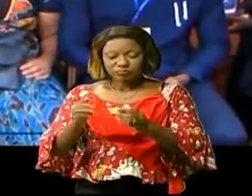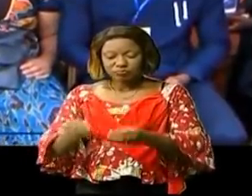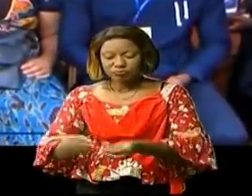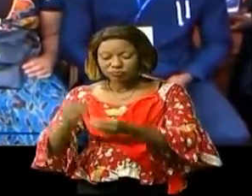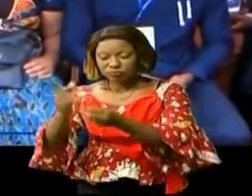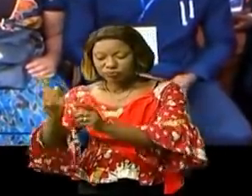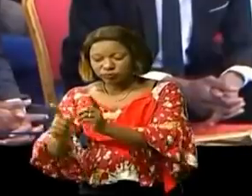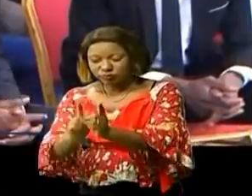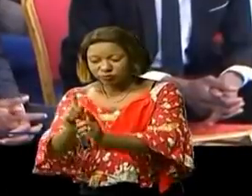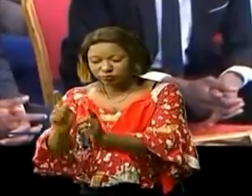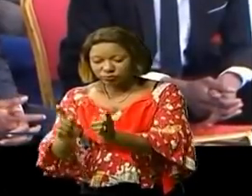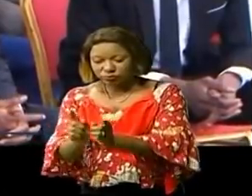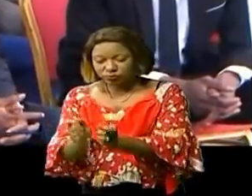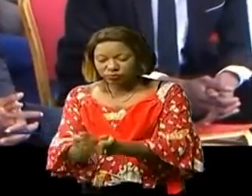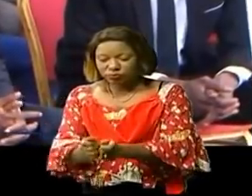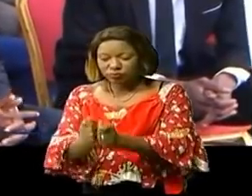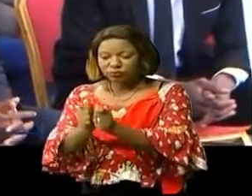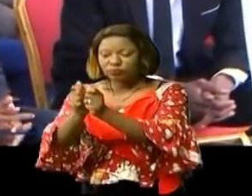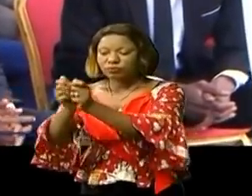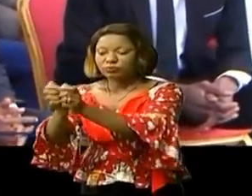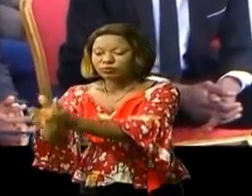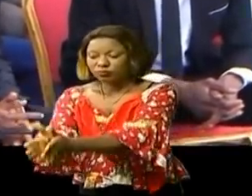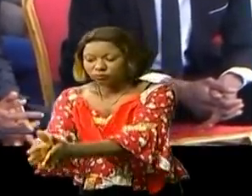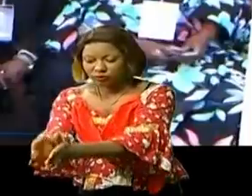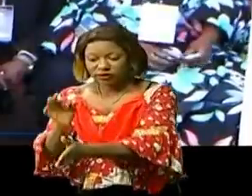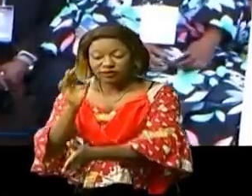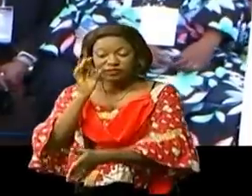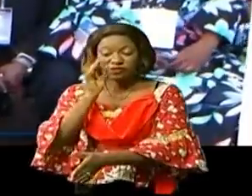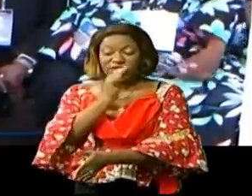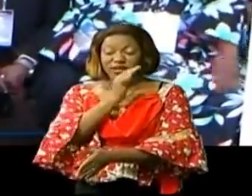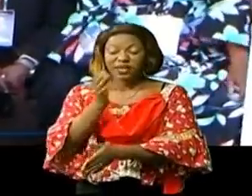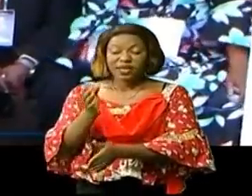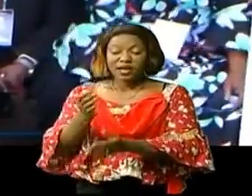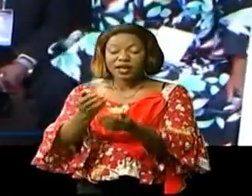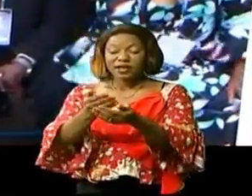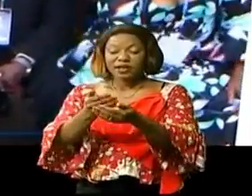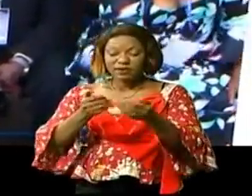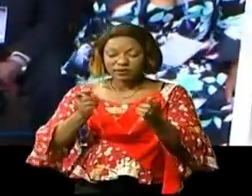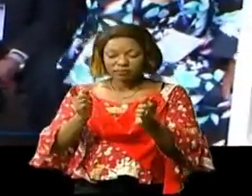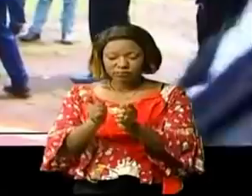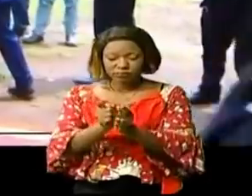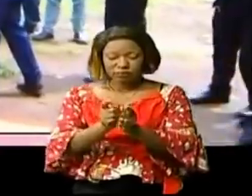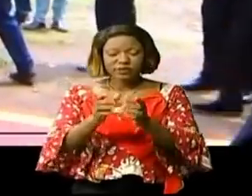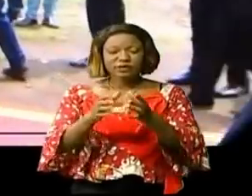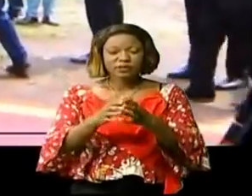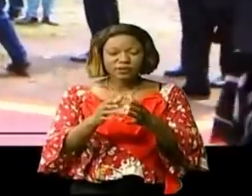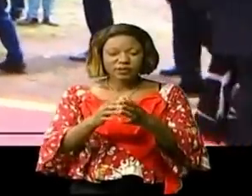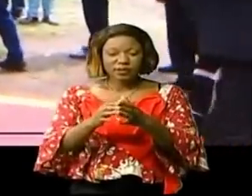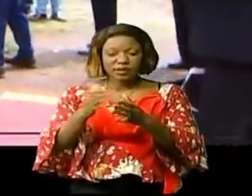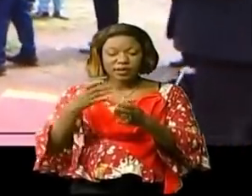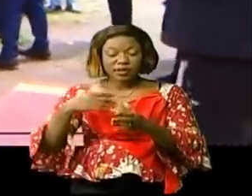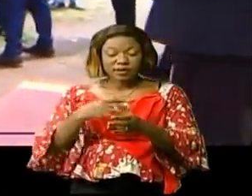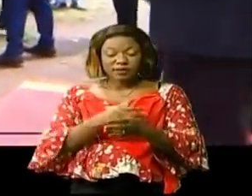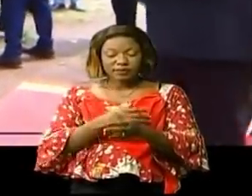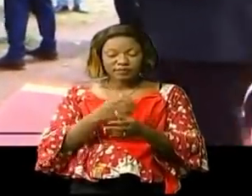couronne de fleurs avant d'approcher chaleureusement la veuve et les orphelins